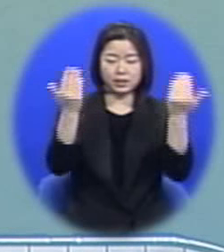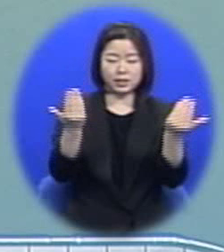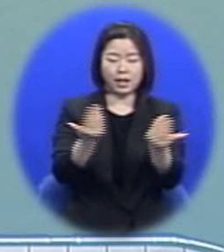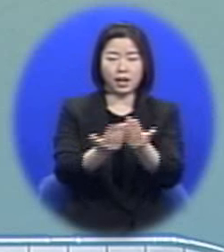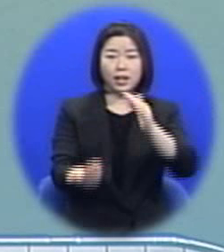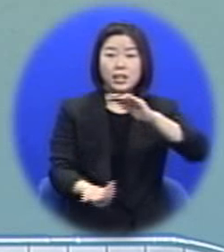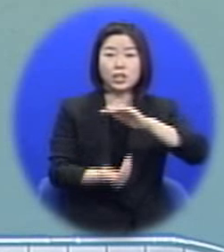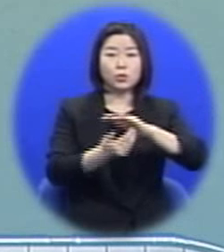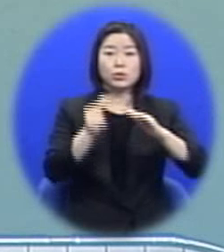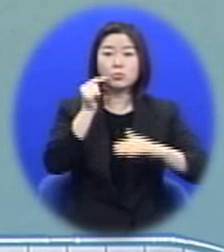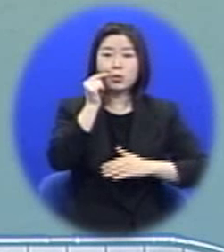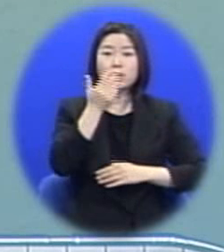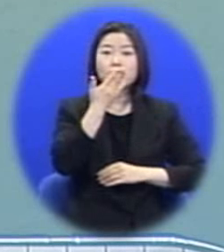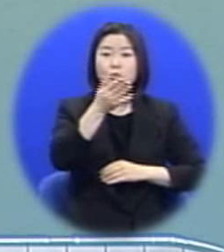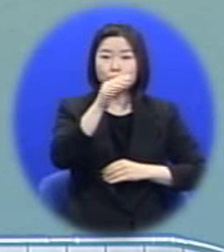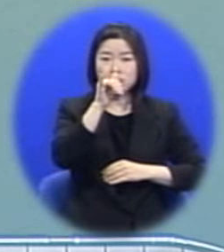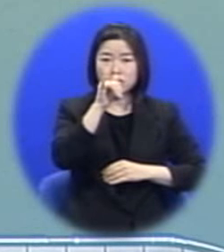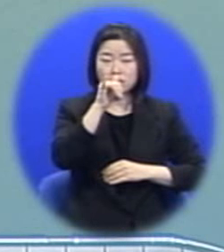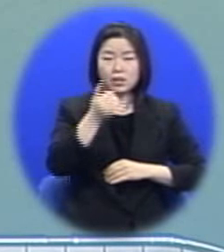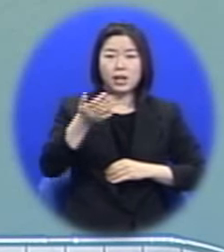있겠습니다. 그러나